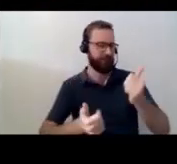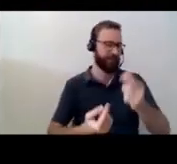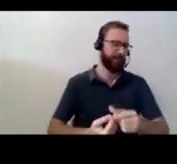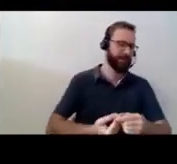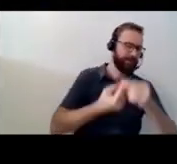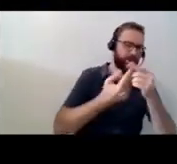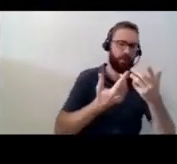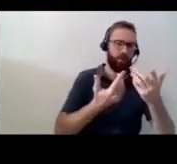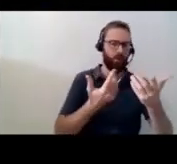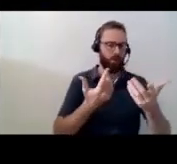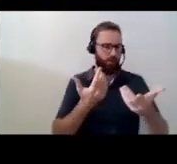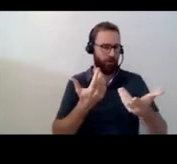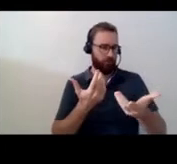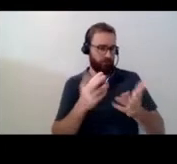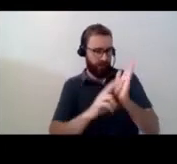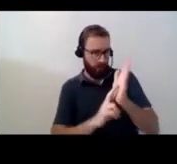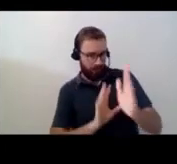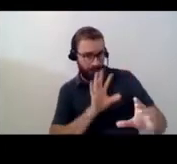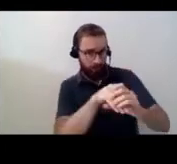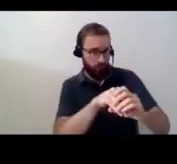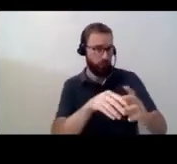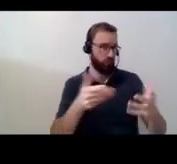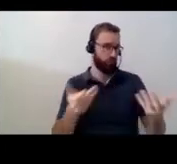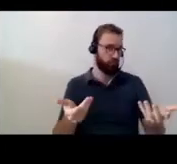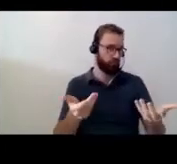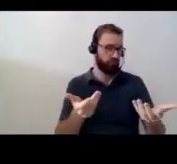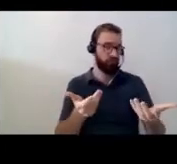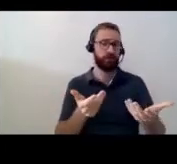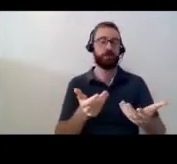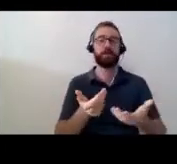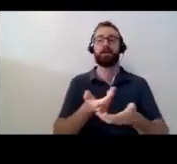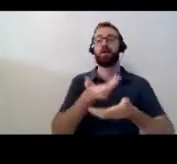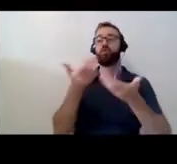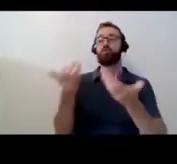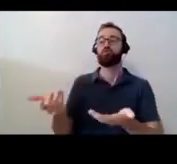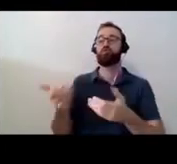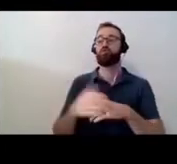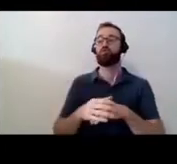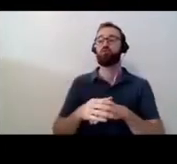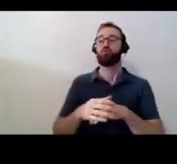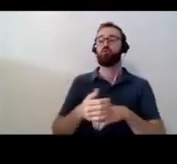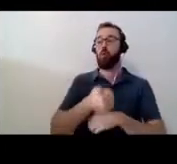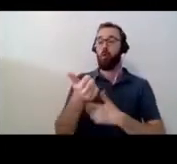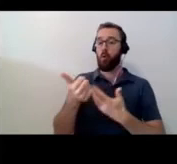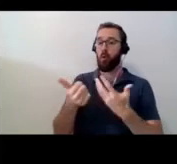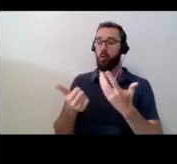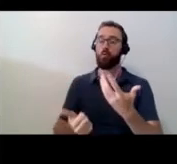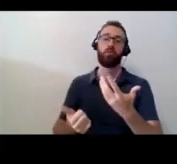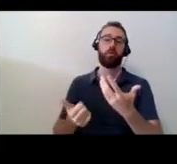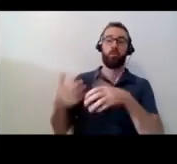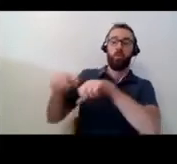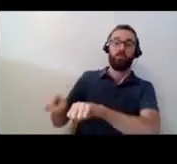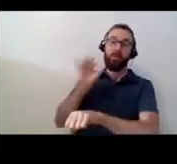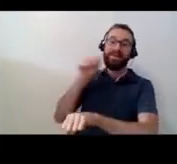viennent au fond confirmer la règle générale ou si ces autres dispositions-là, ces pouvoirs